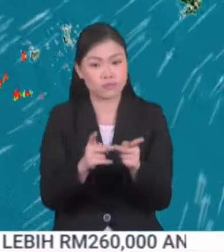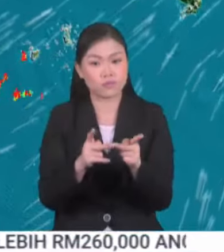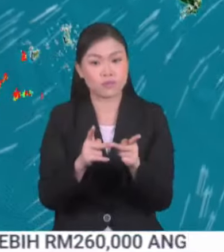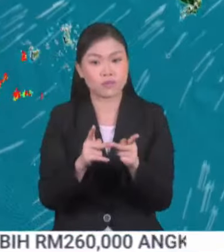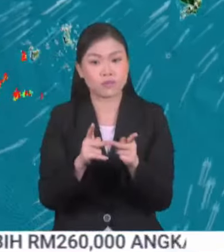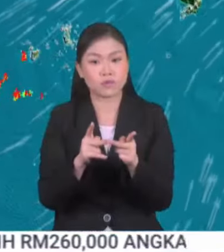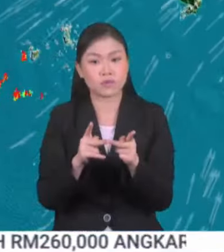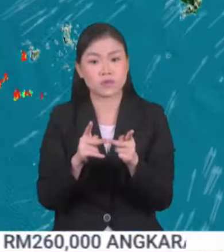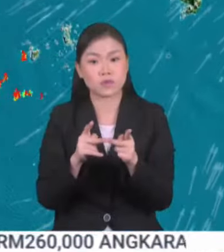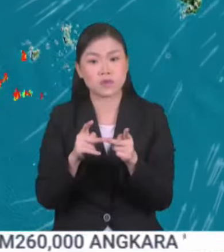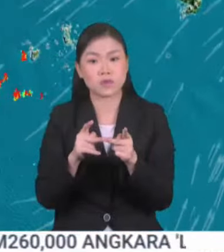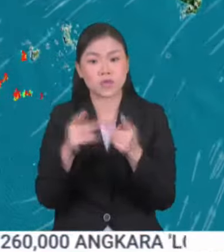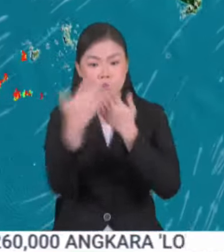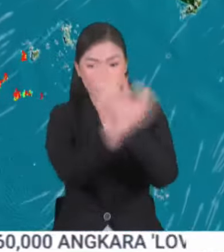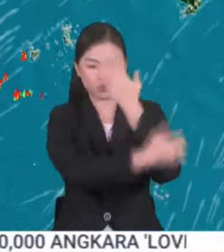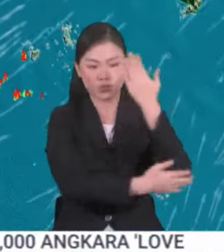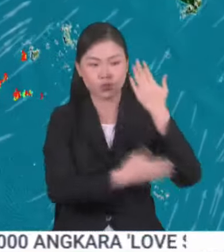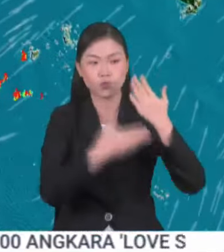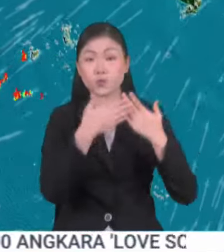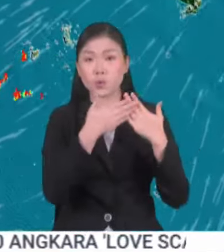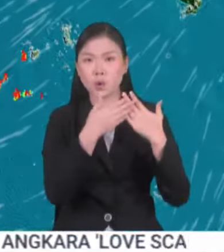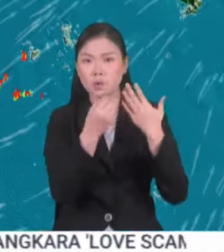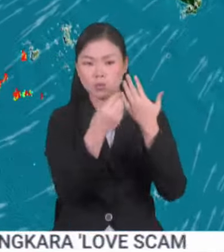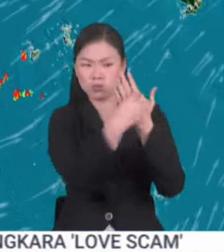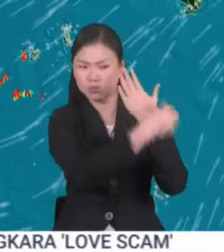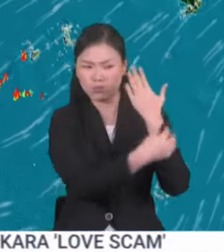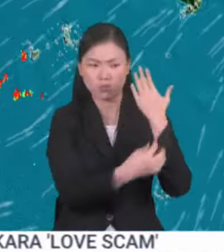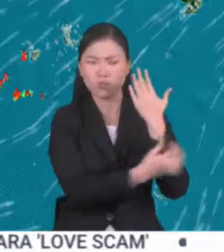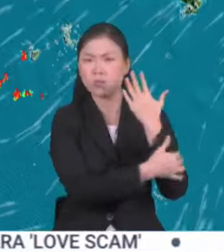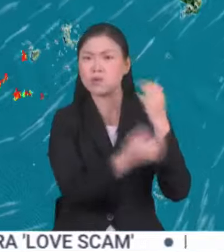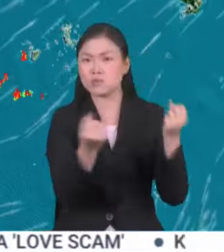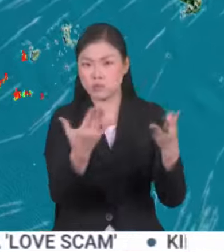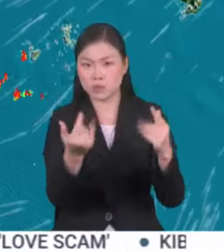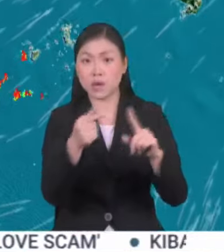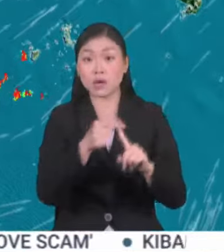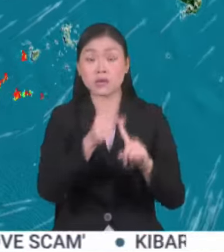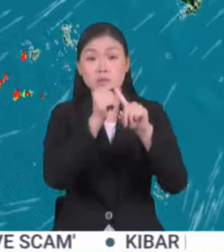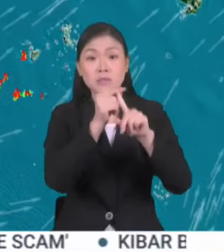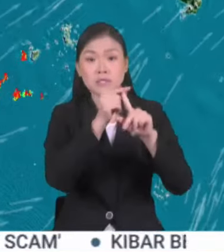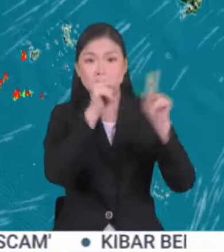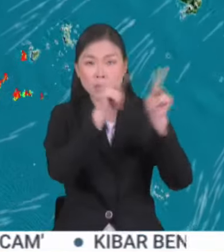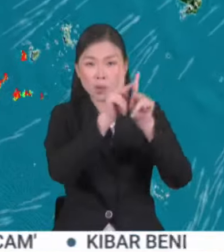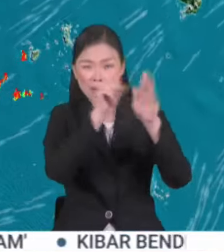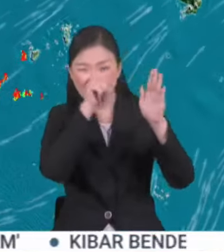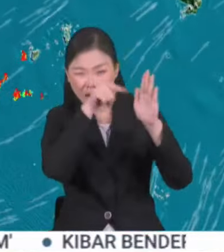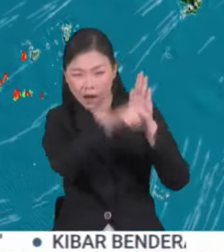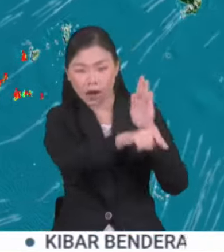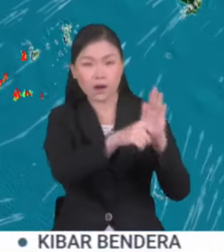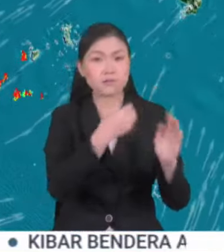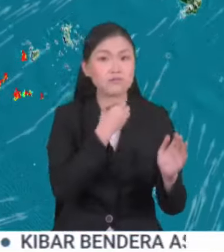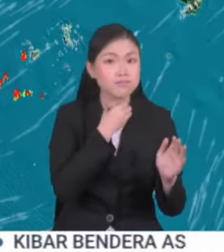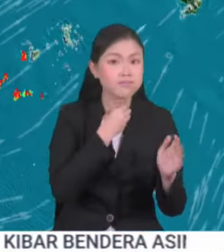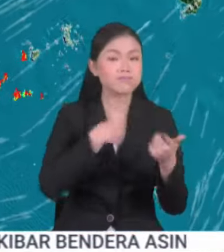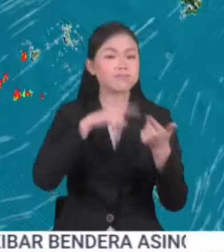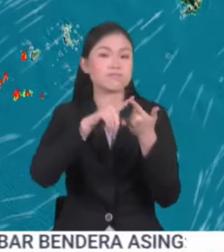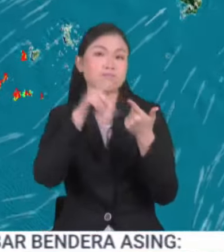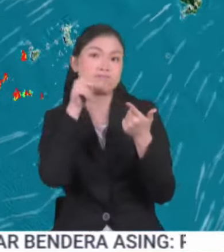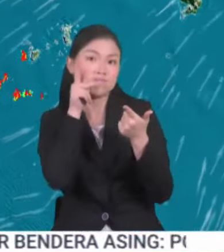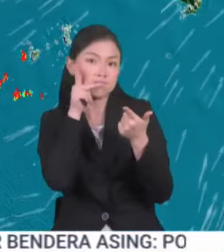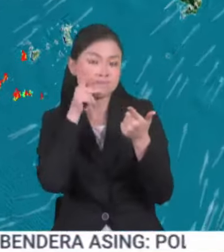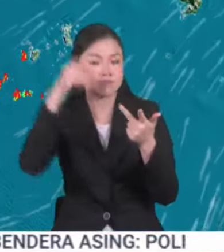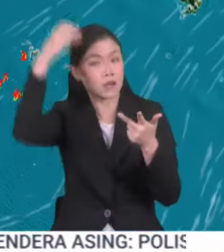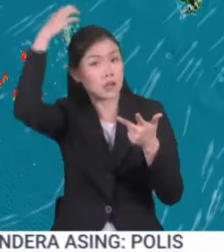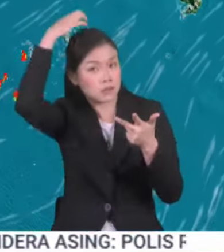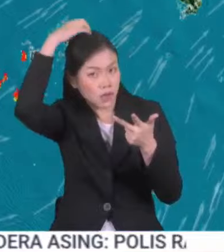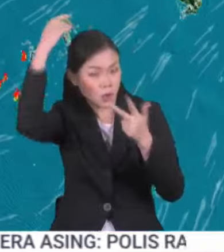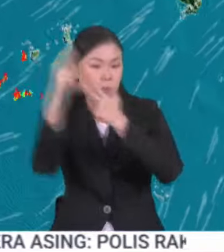hampir keseluruhan negeri di Semenanjung, terutamanya di bahagian pedalaman Perak, pedalaman Kedah, pedalaman Selangor,